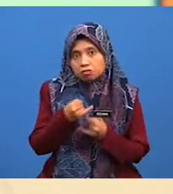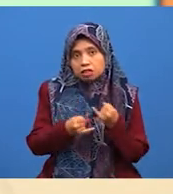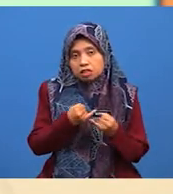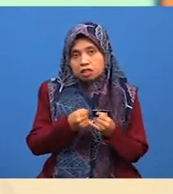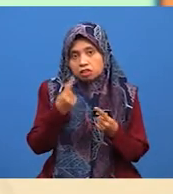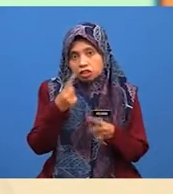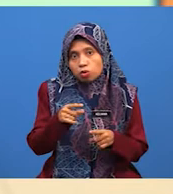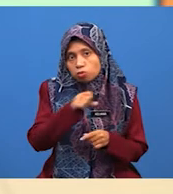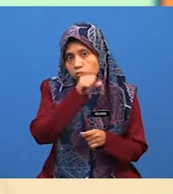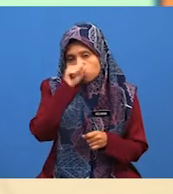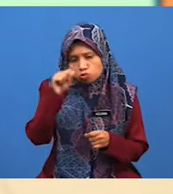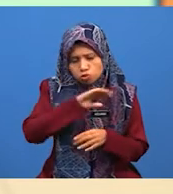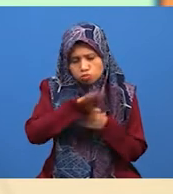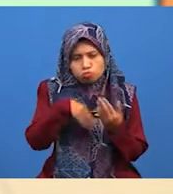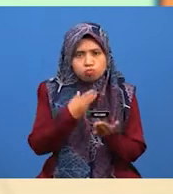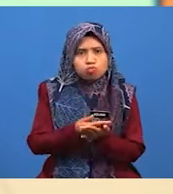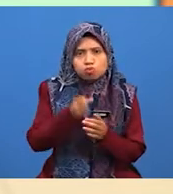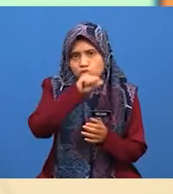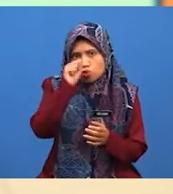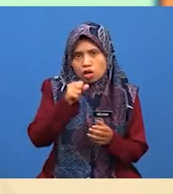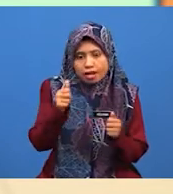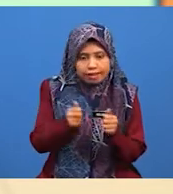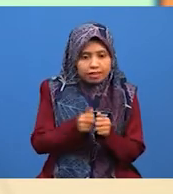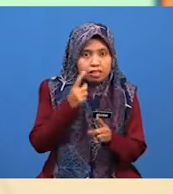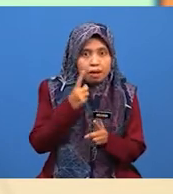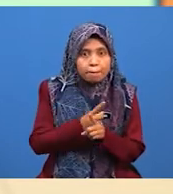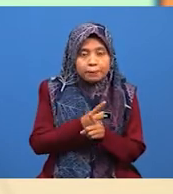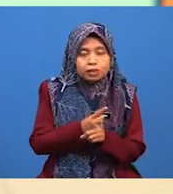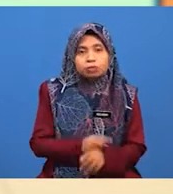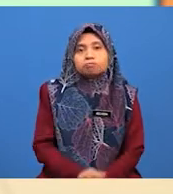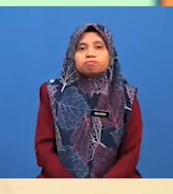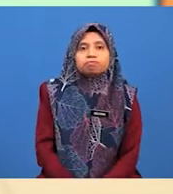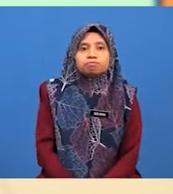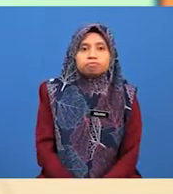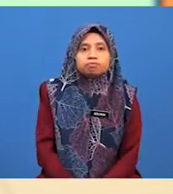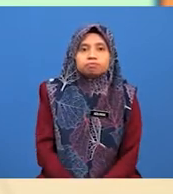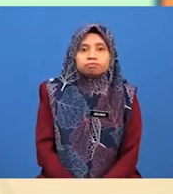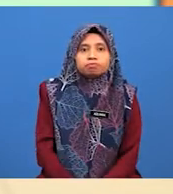berjaya menjawab semua soalan dengan tepat dan betul.